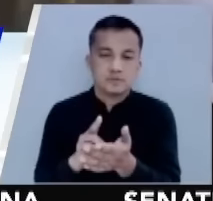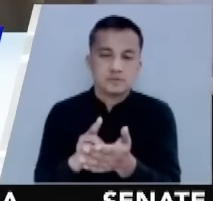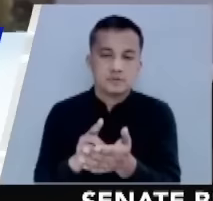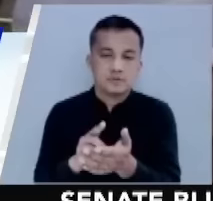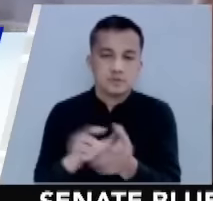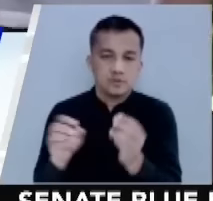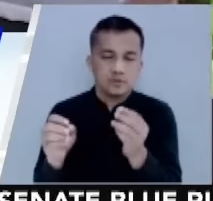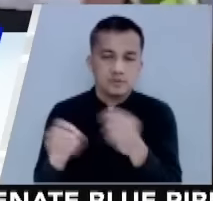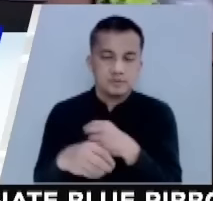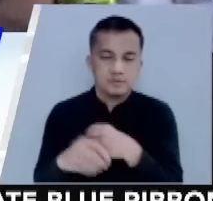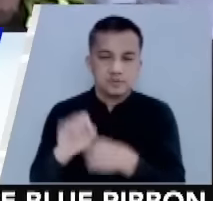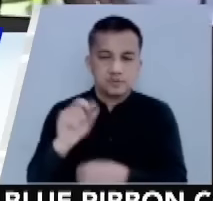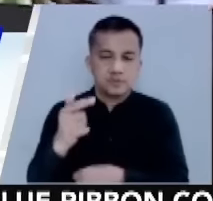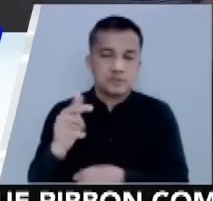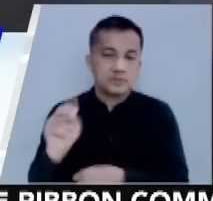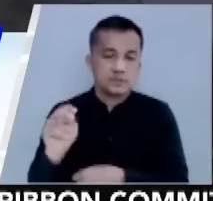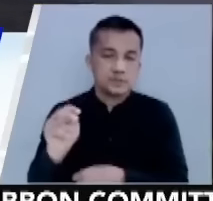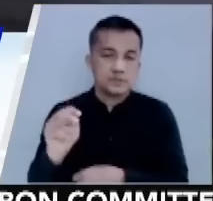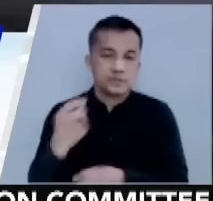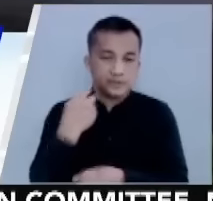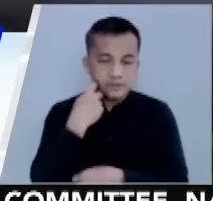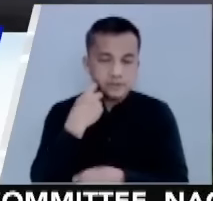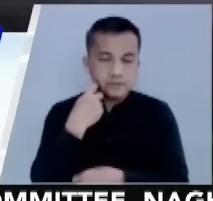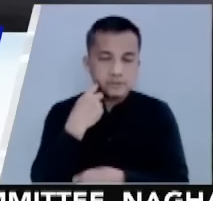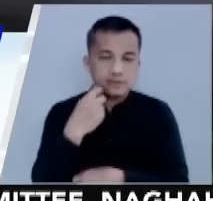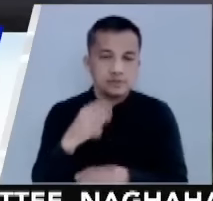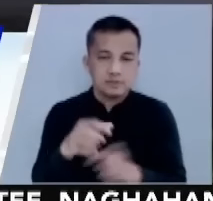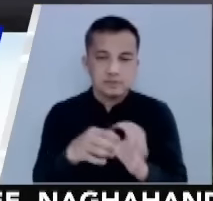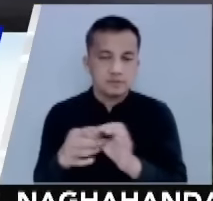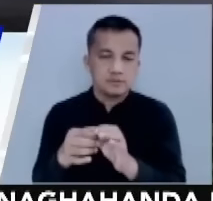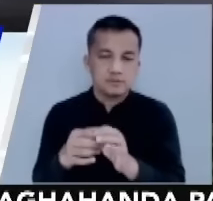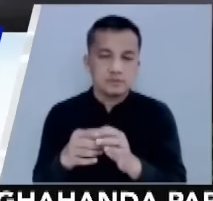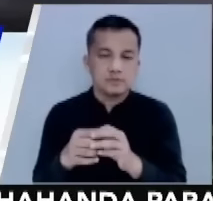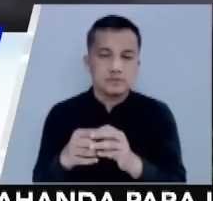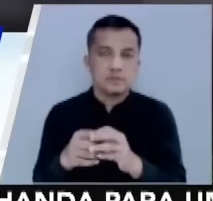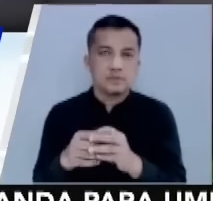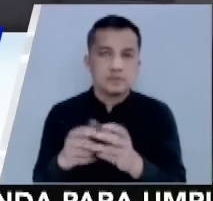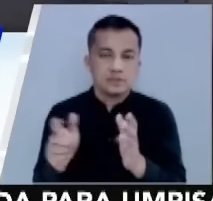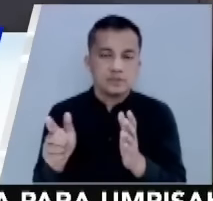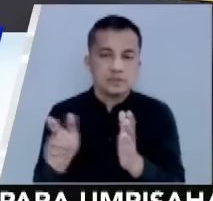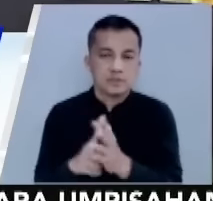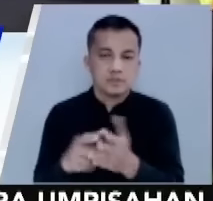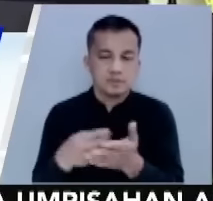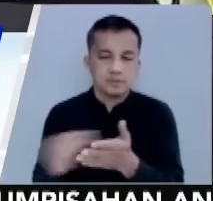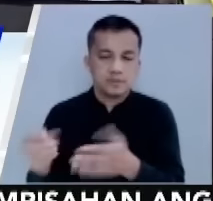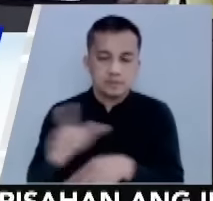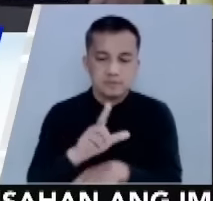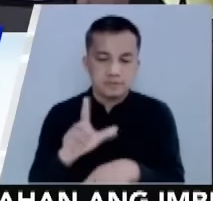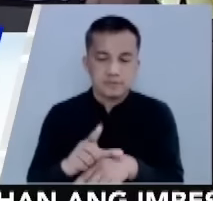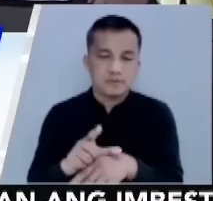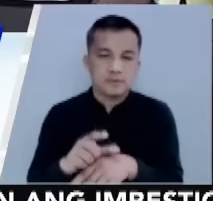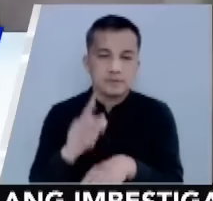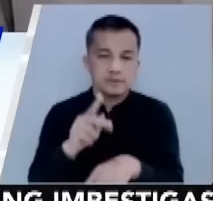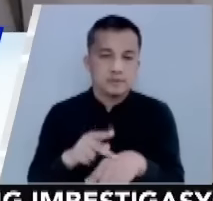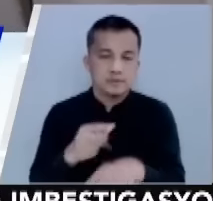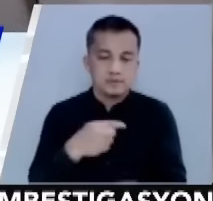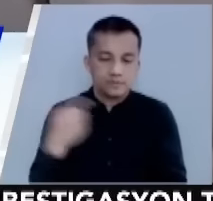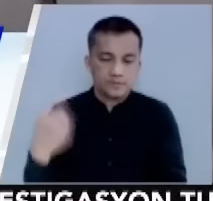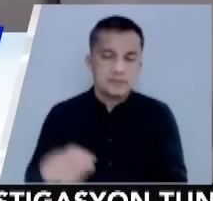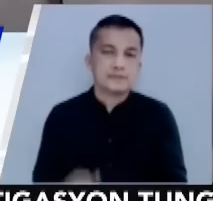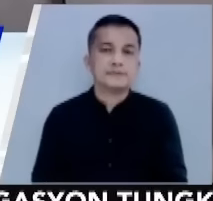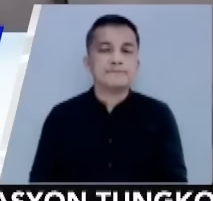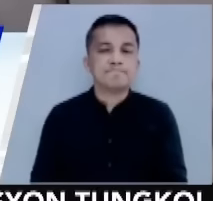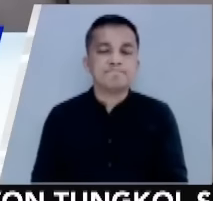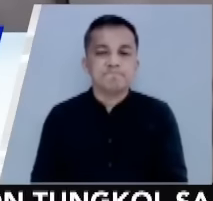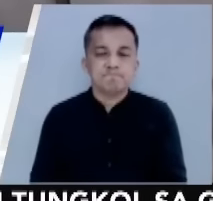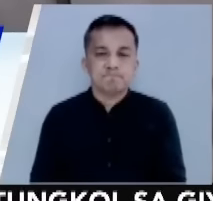the Solicitor General kanina kaugnay sa illegal na pagbili raw ng mga lupain sa bansa ng mga Chinese national.